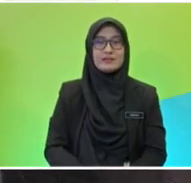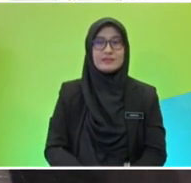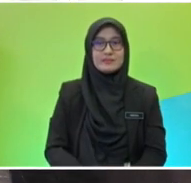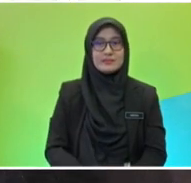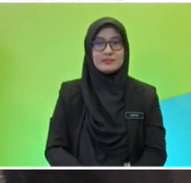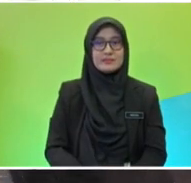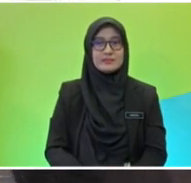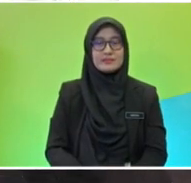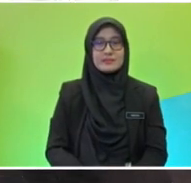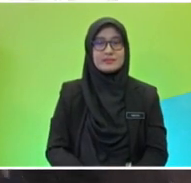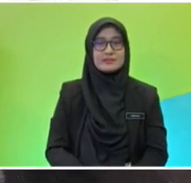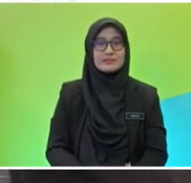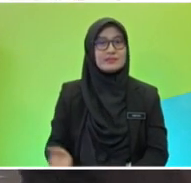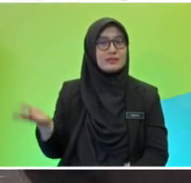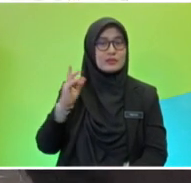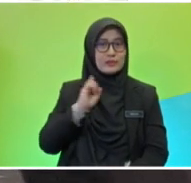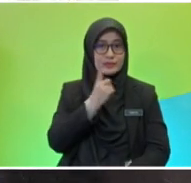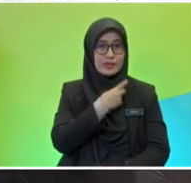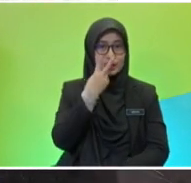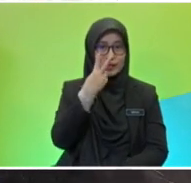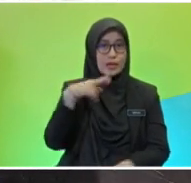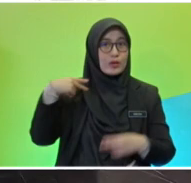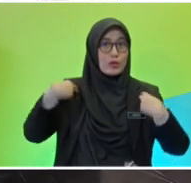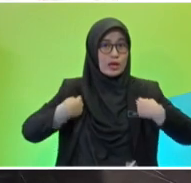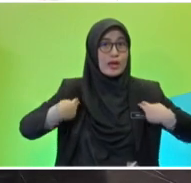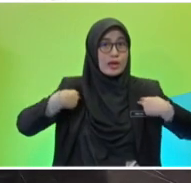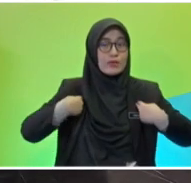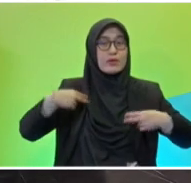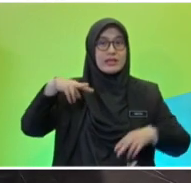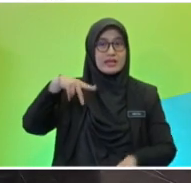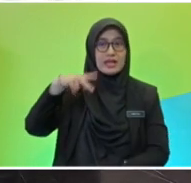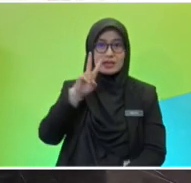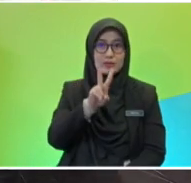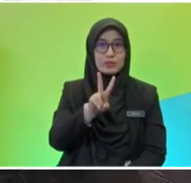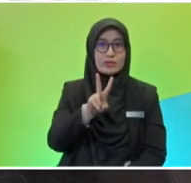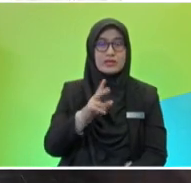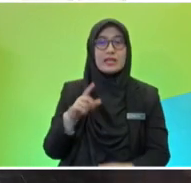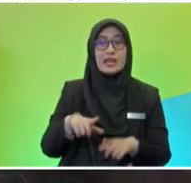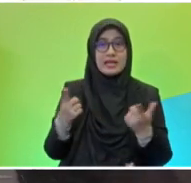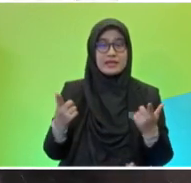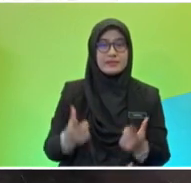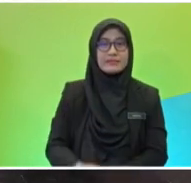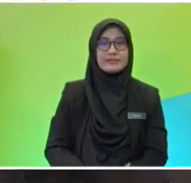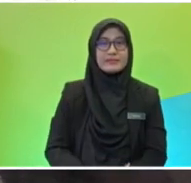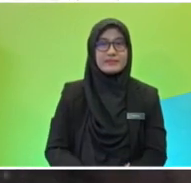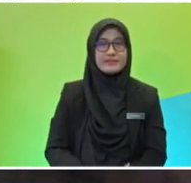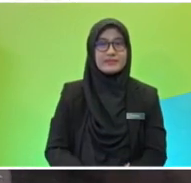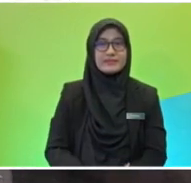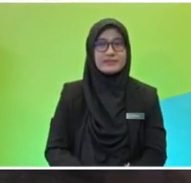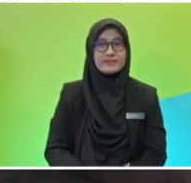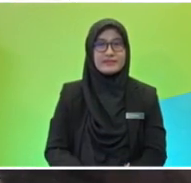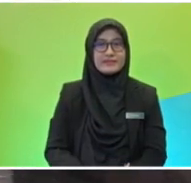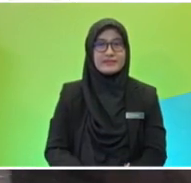Seronoklah cikgu. Mari kita tengok pula haiwan berkaki dua yang seterusnya. Okey. Okey, murid-murid semua senang dah sedia? Dah cikgu. Apa pula kali